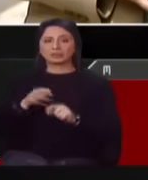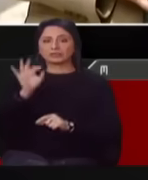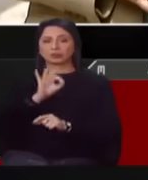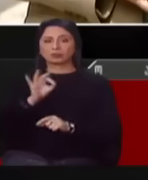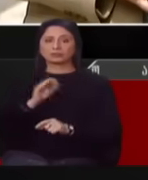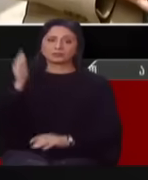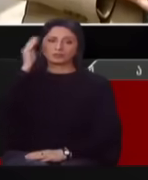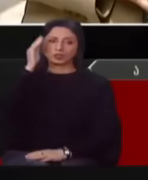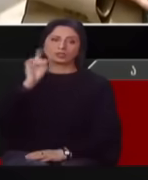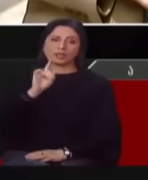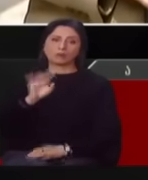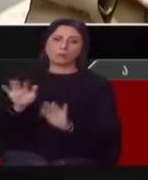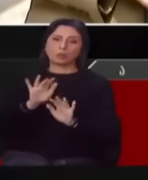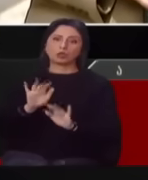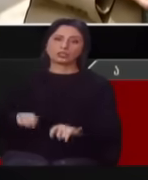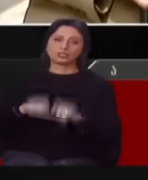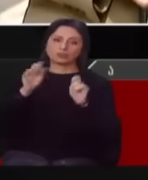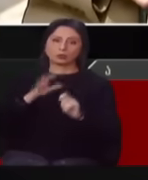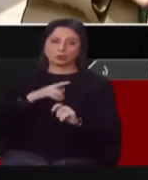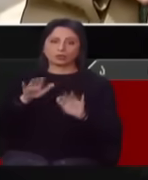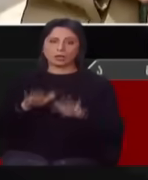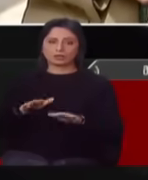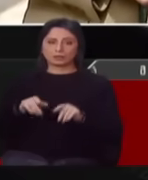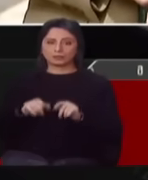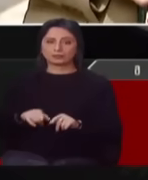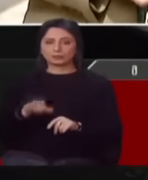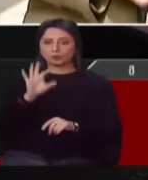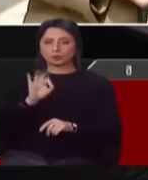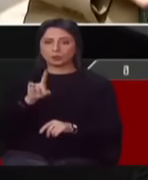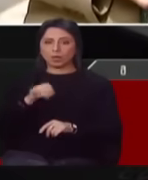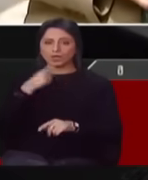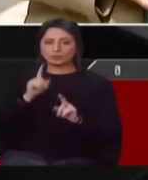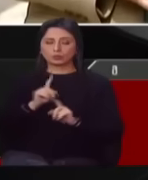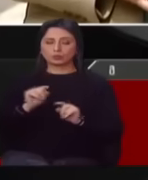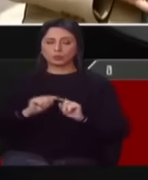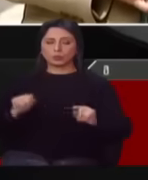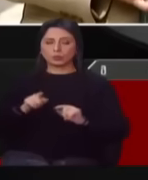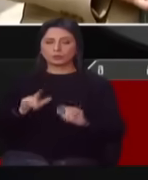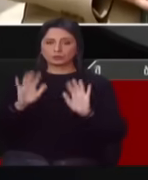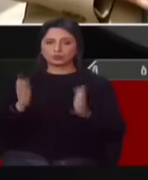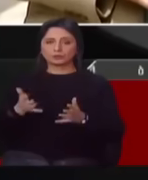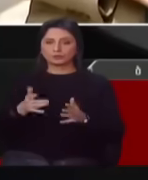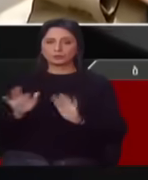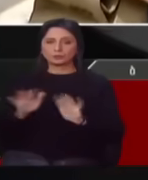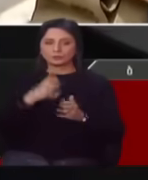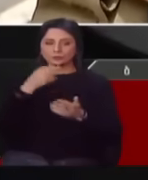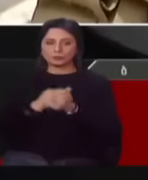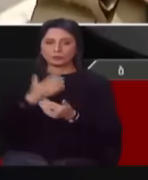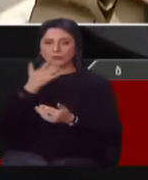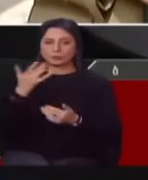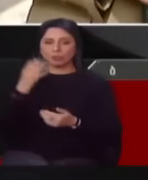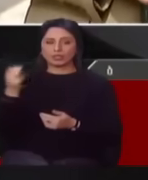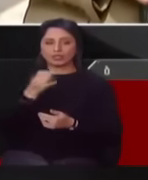თაობაზე, რომ თითქოს რაიმე პროცედურულ დარღვევას ჰქონდა ადგილი. ანრი ოხანაშვილი ამბობს, რომ ოპოზიცია ამ შემთხვევაში მოქმედებს საკუთარი